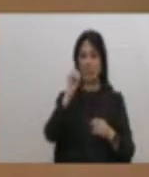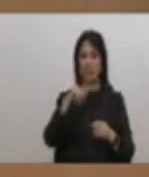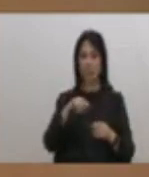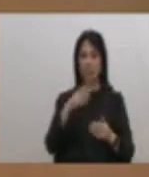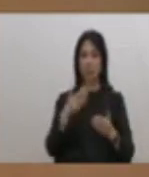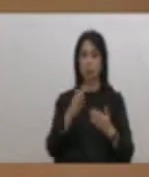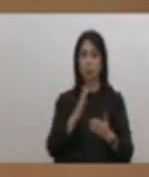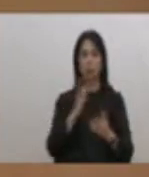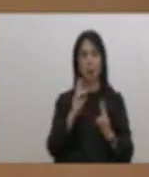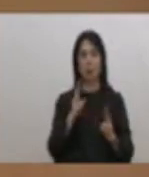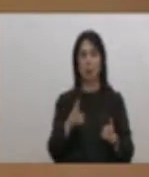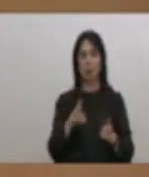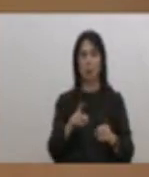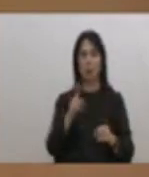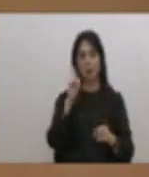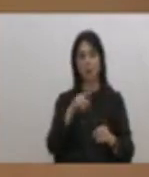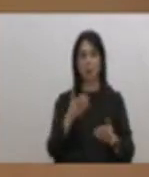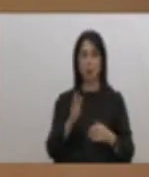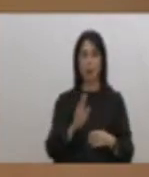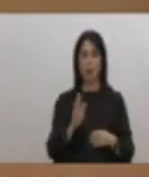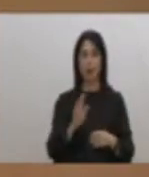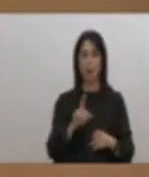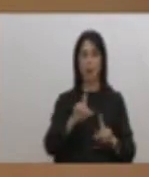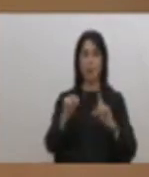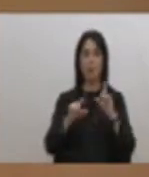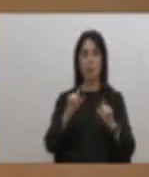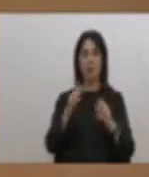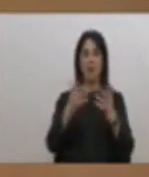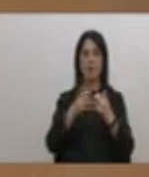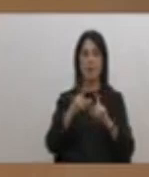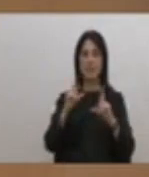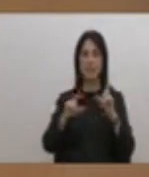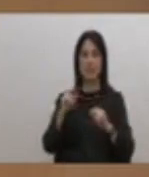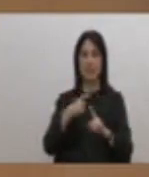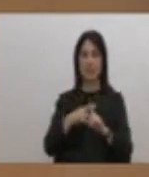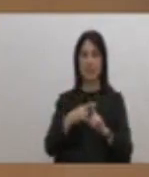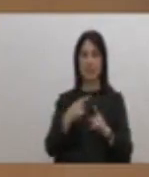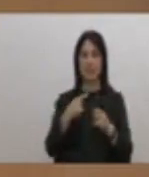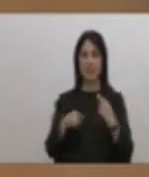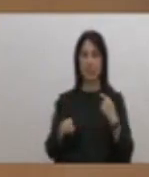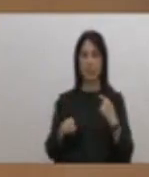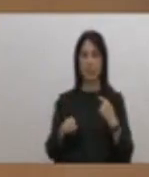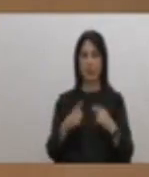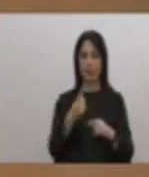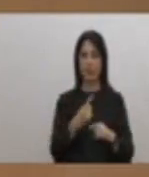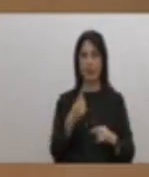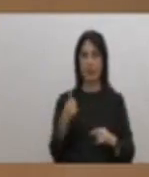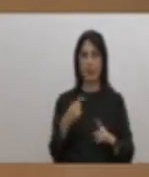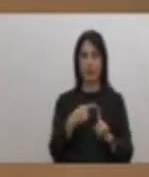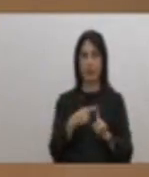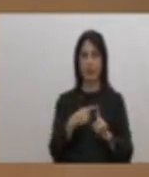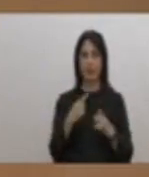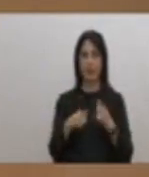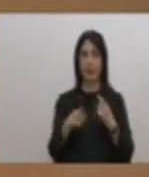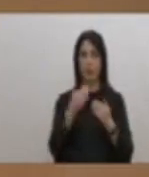თუ არ იცნობთ? ანუ იცით თუ არა, რომ მიგრაციის სტატისტიკაში დადებითი განსხვავება, ერთადერთი დადებითი